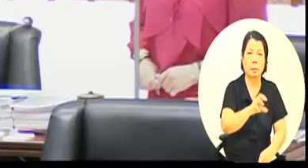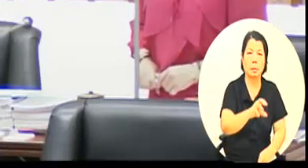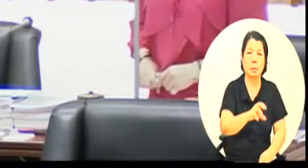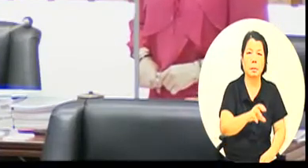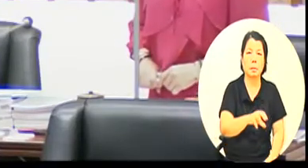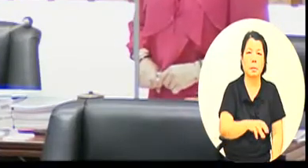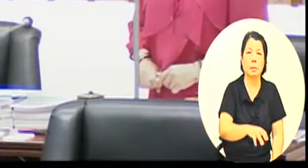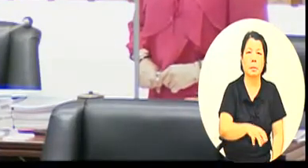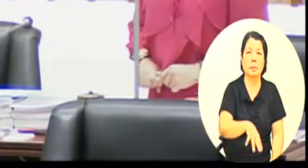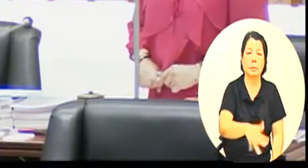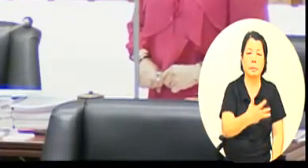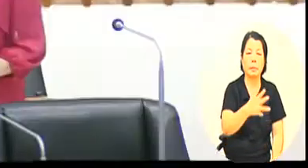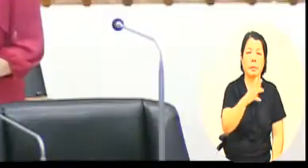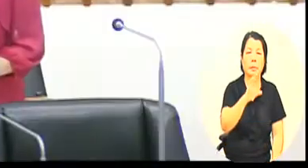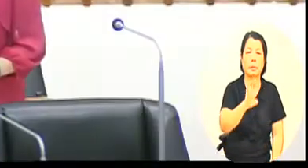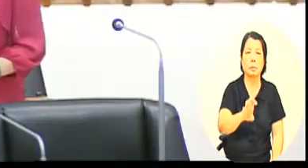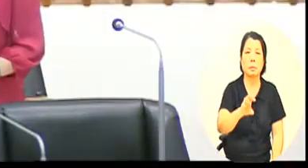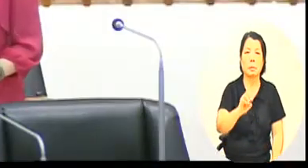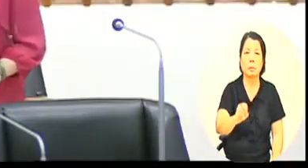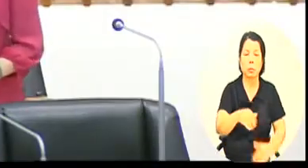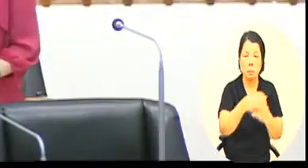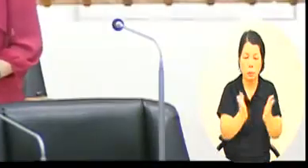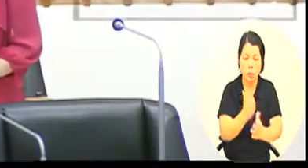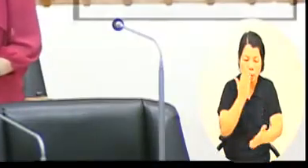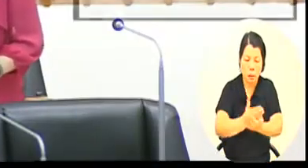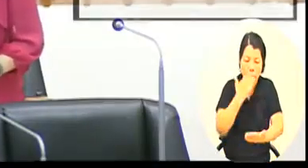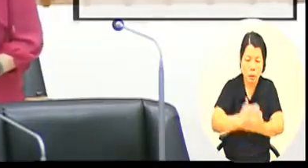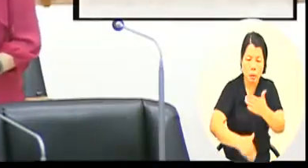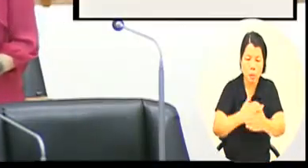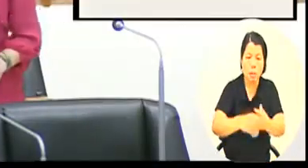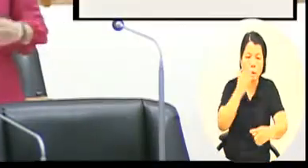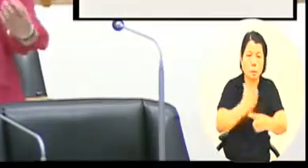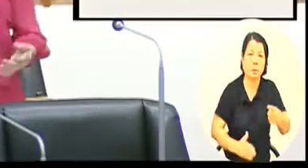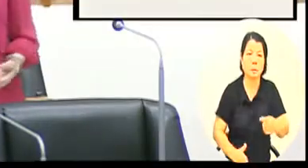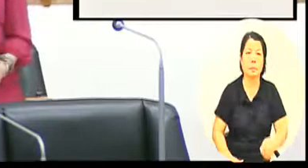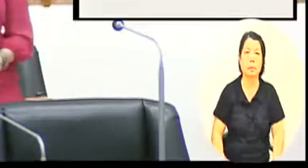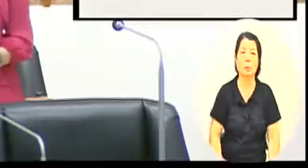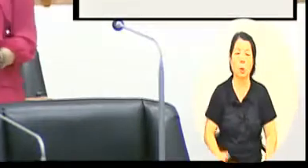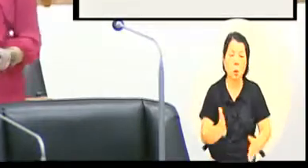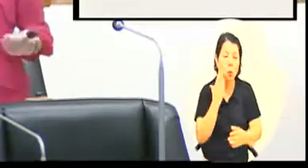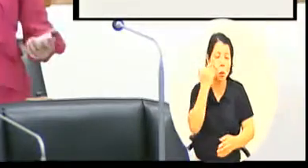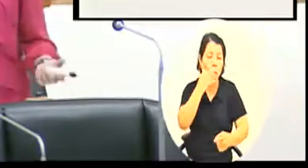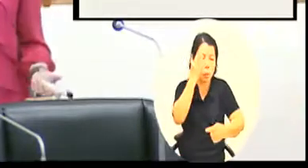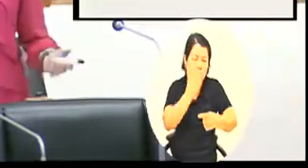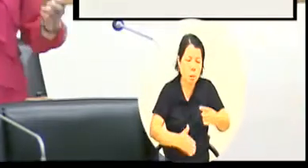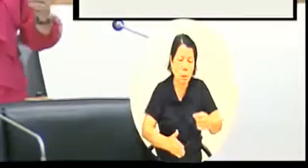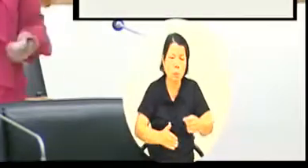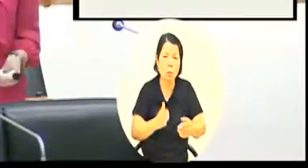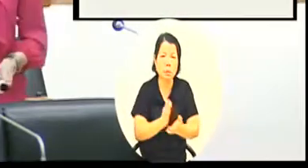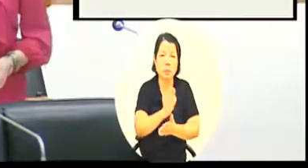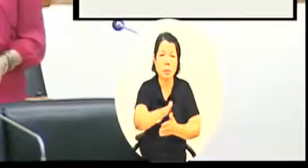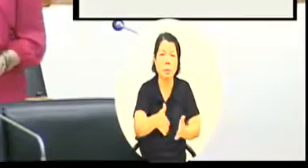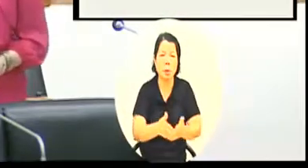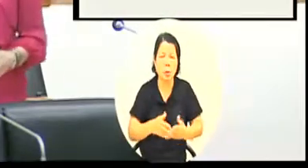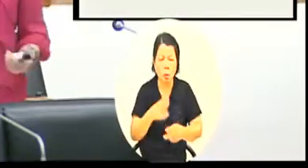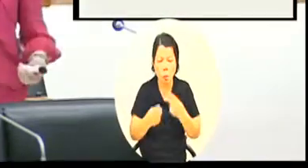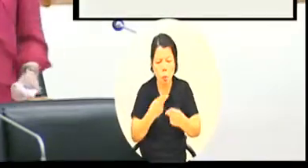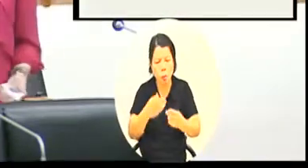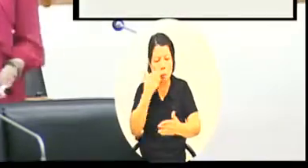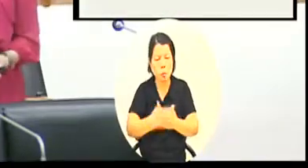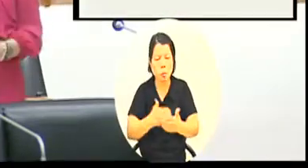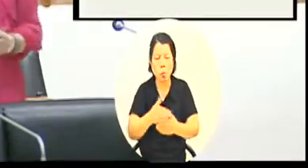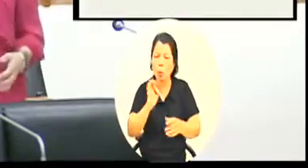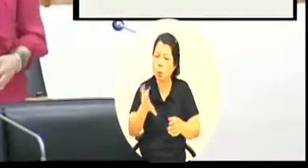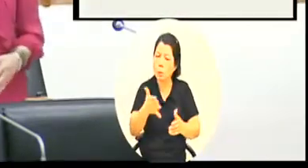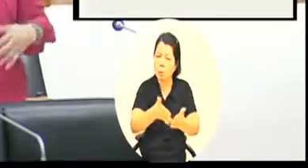840可以利用，可是现在砍成420。那如果砍成这样之后，我不晓得是什么原因你们把它减半了。那减半